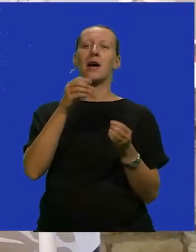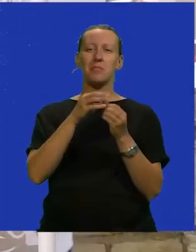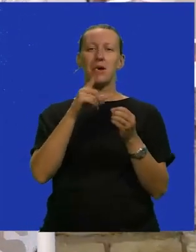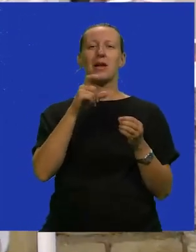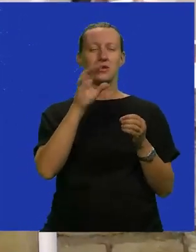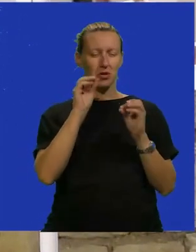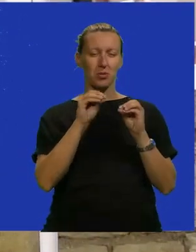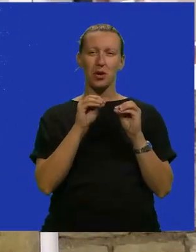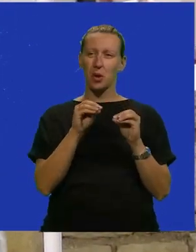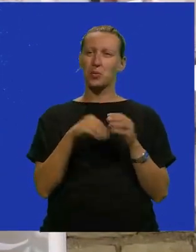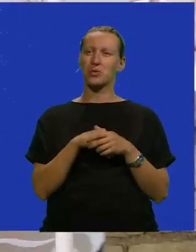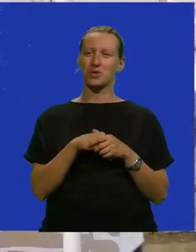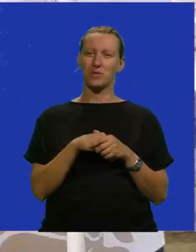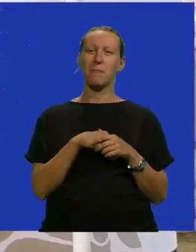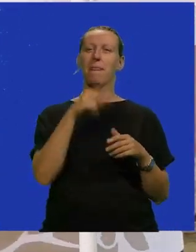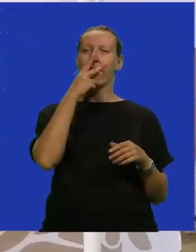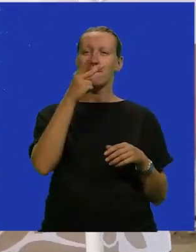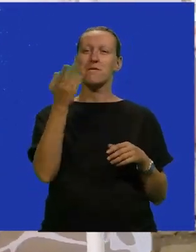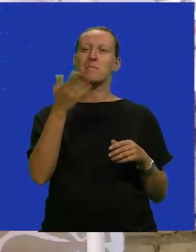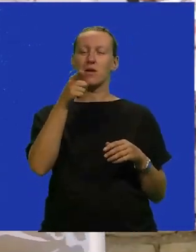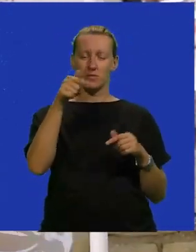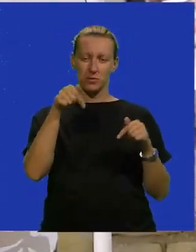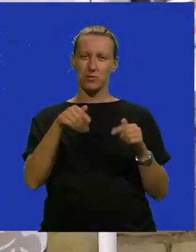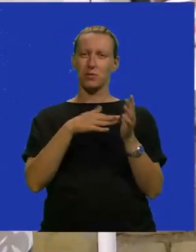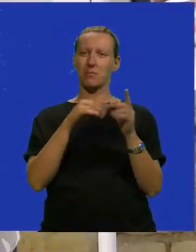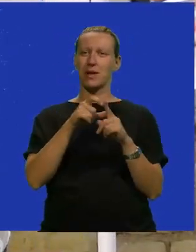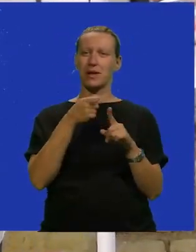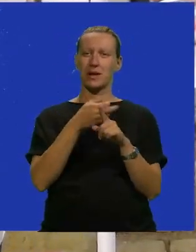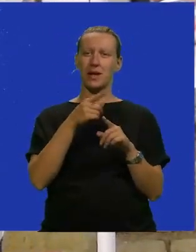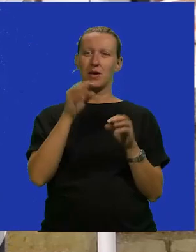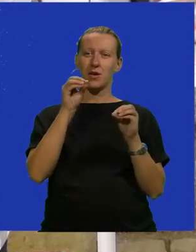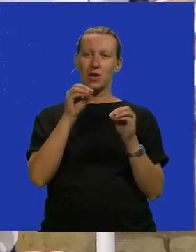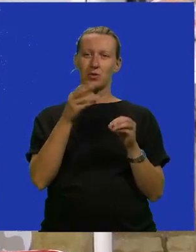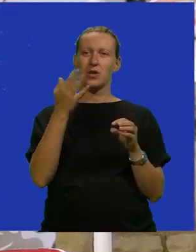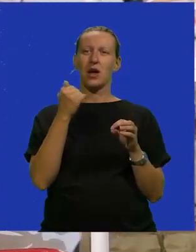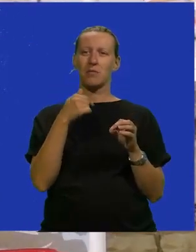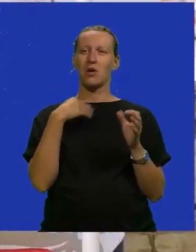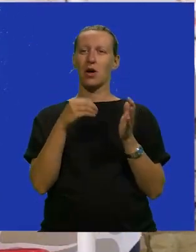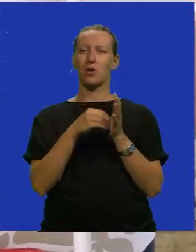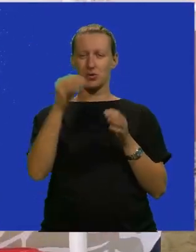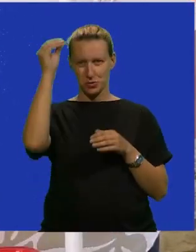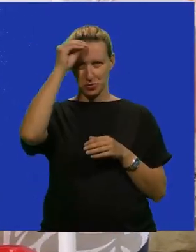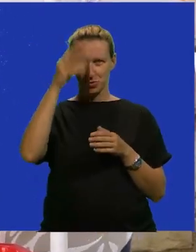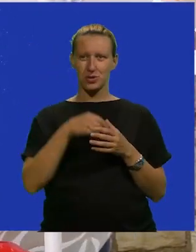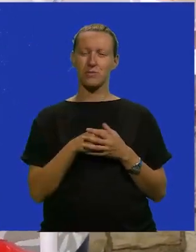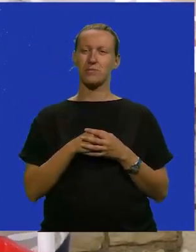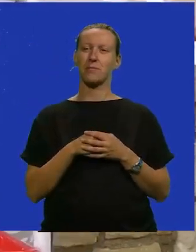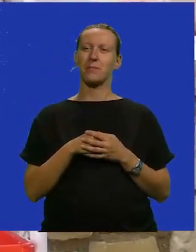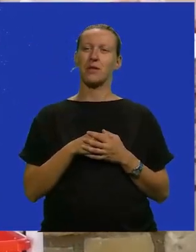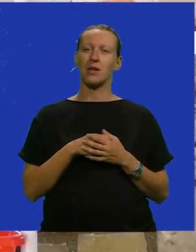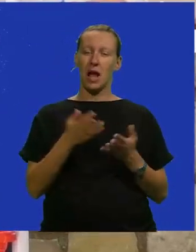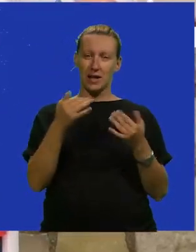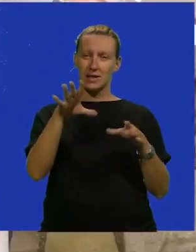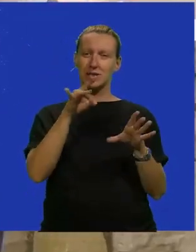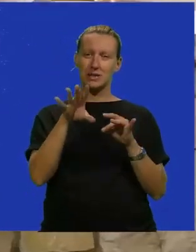sredio. A da vidimo kako je vas Medeko sredio. Gremo. Ja još učim.